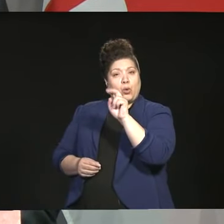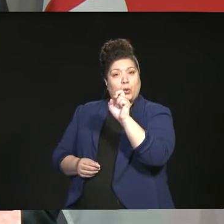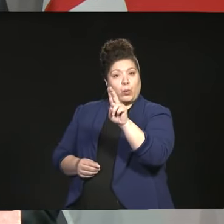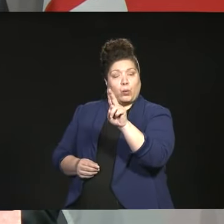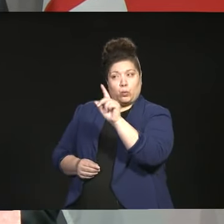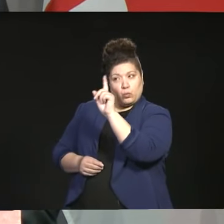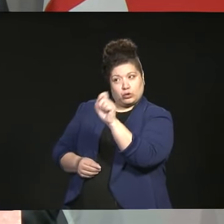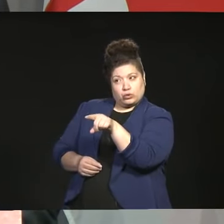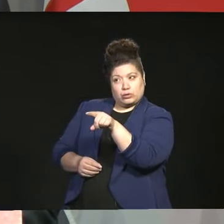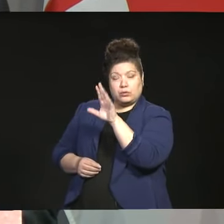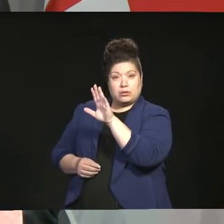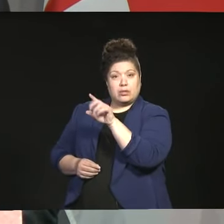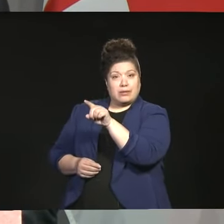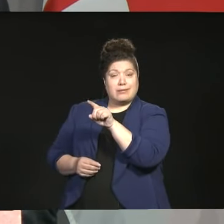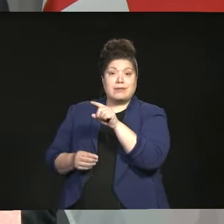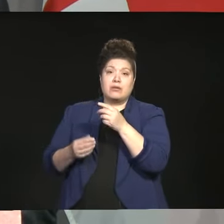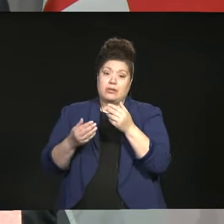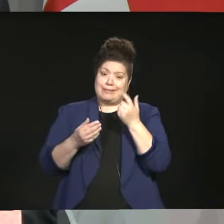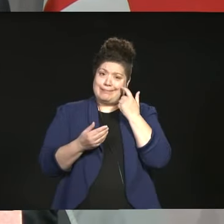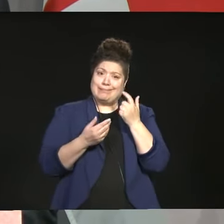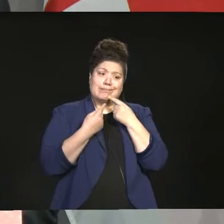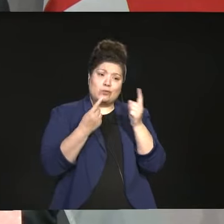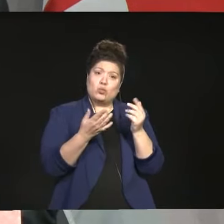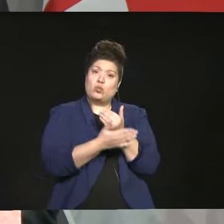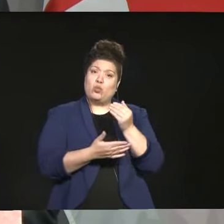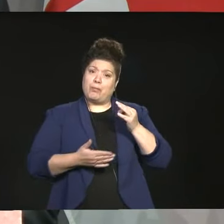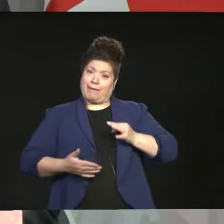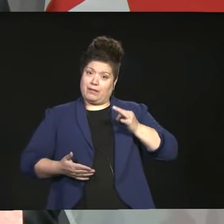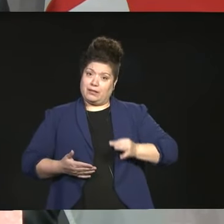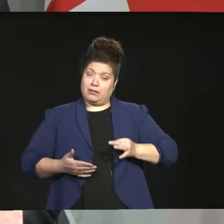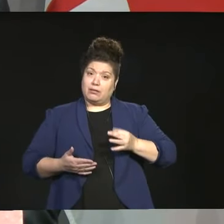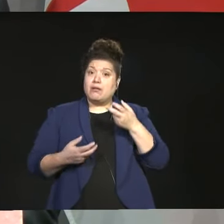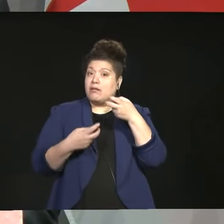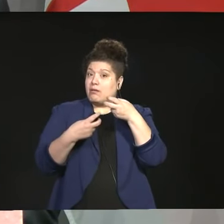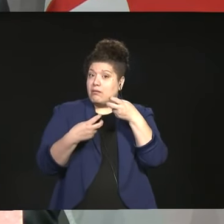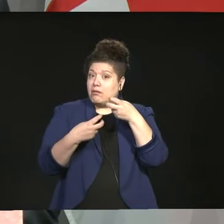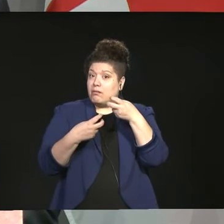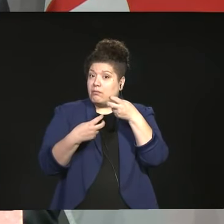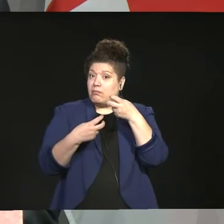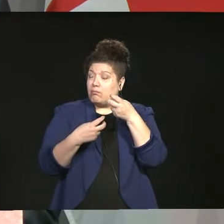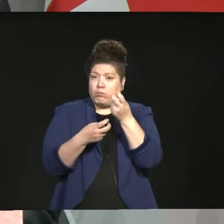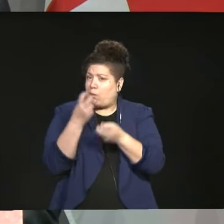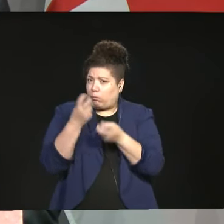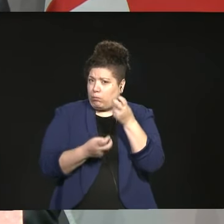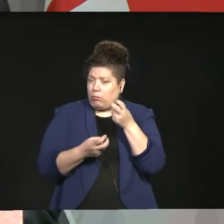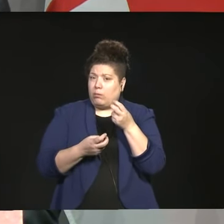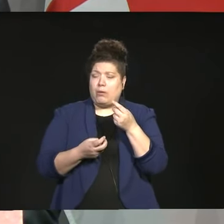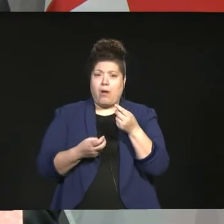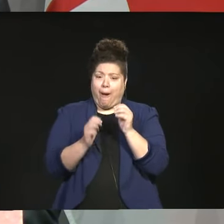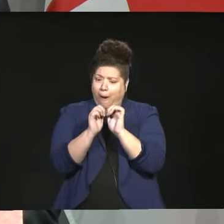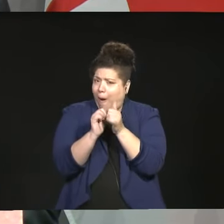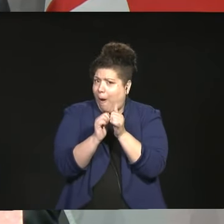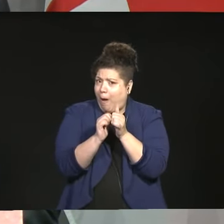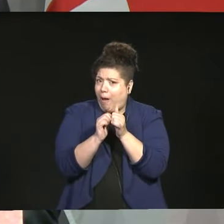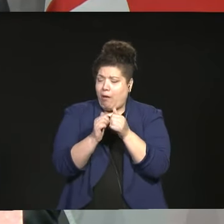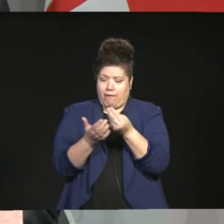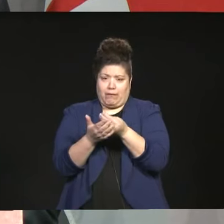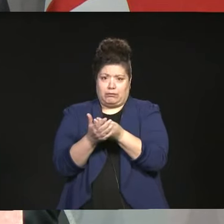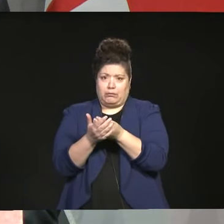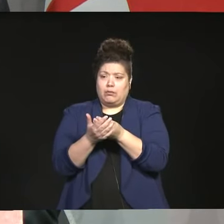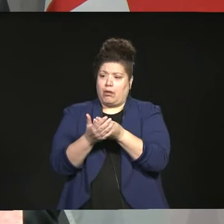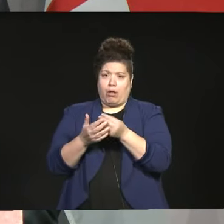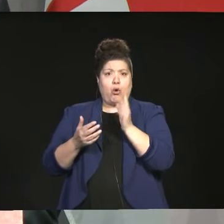par tout le monde, c'est la vitesse de distribution de l'argent. Et je comprends bien, cet argent-là n'arrivera pas avant 3